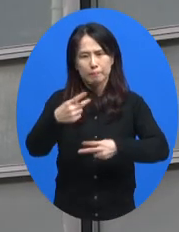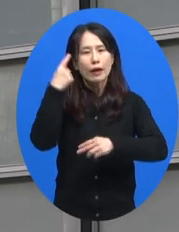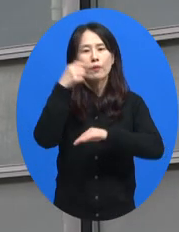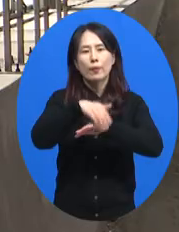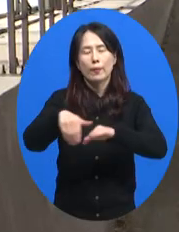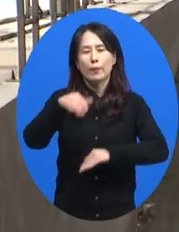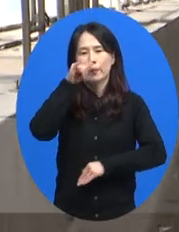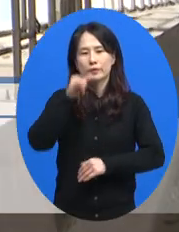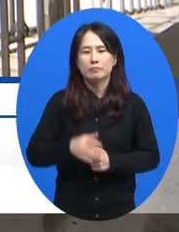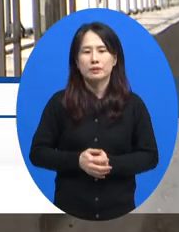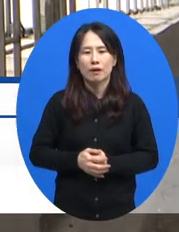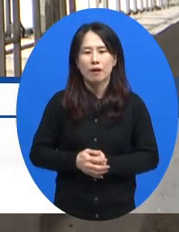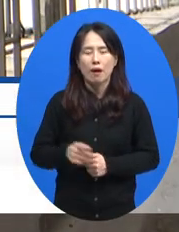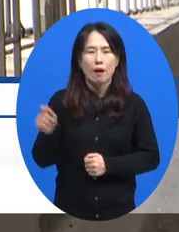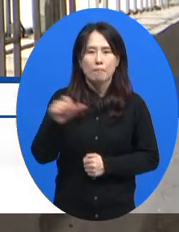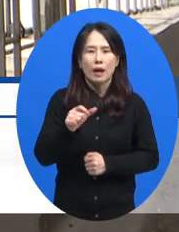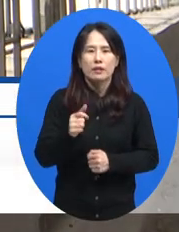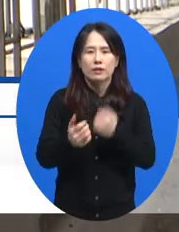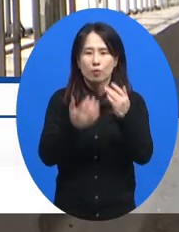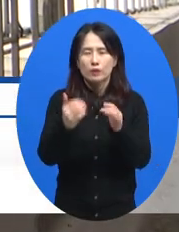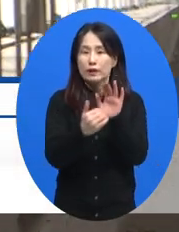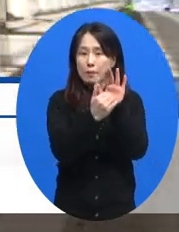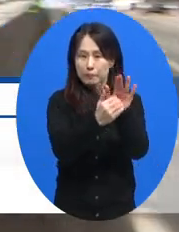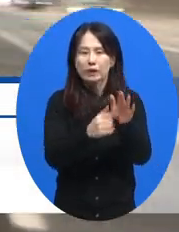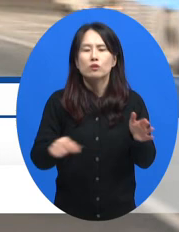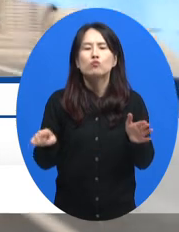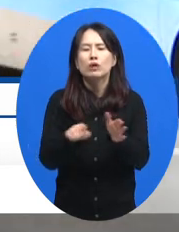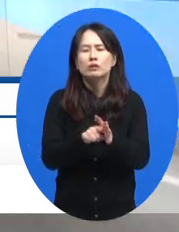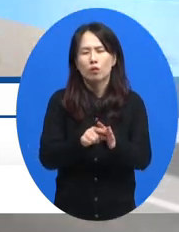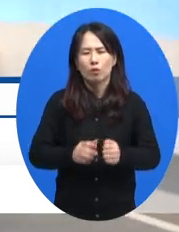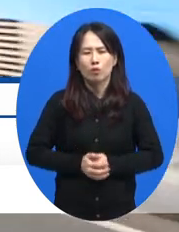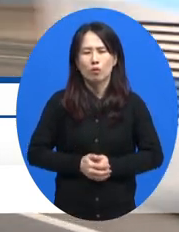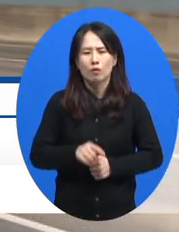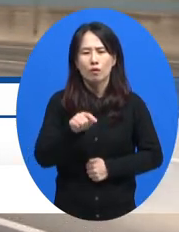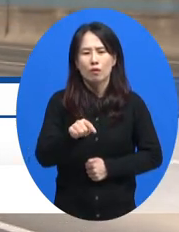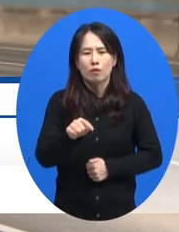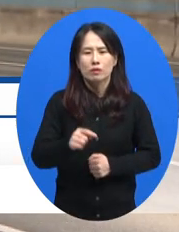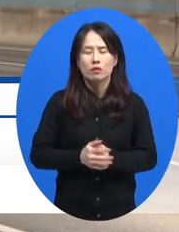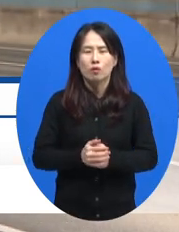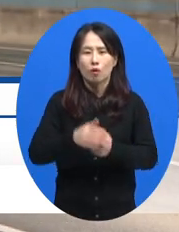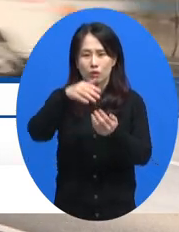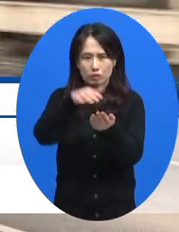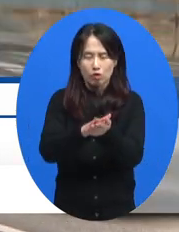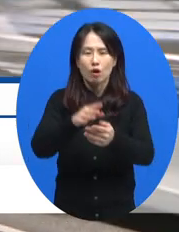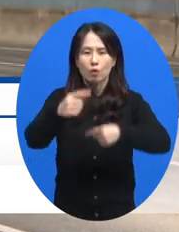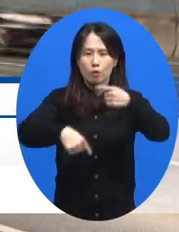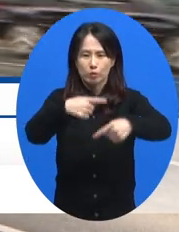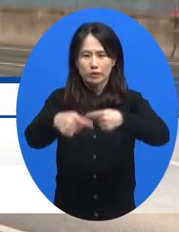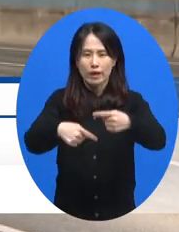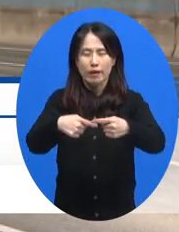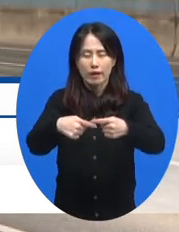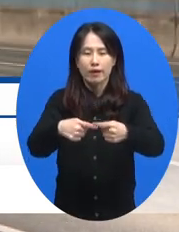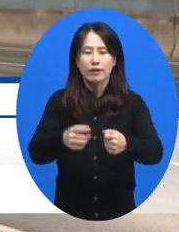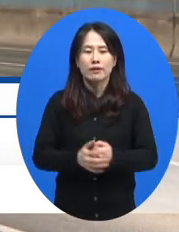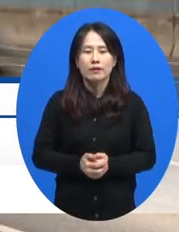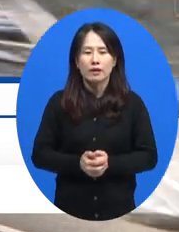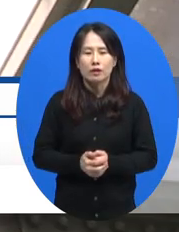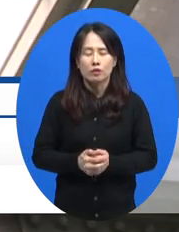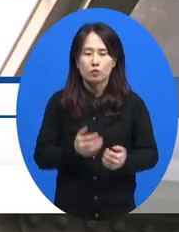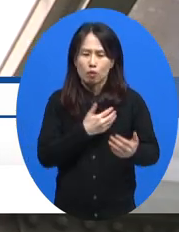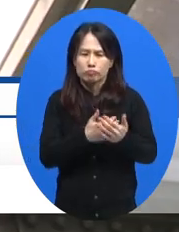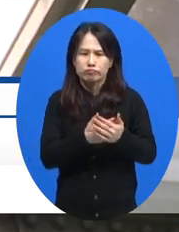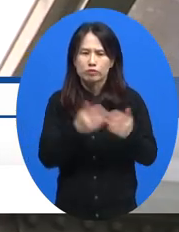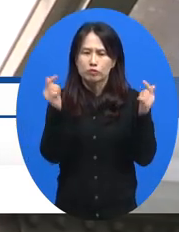계획입니다. 신속하게 화재에 취약한 가연성 소재의 방음시설 철거 및 교체 등을 추진해 도민의